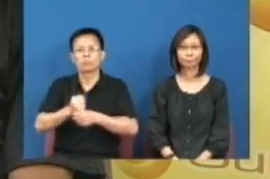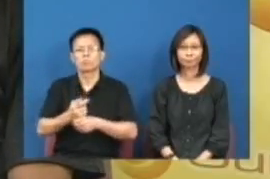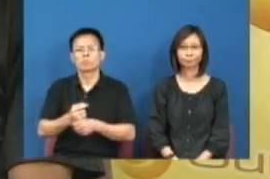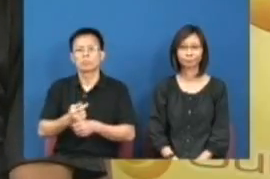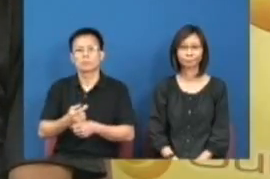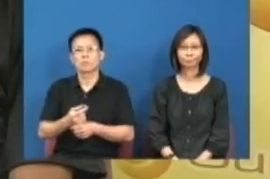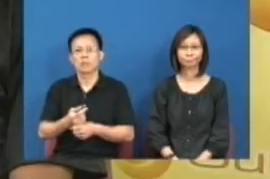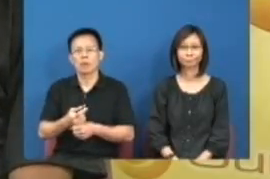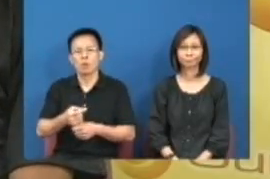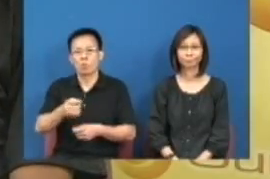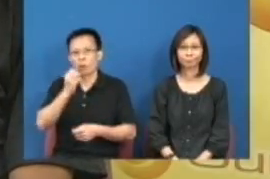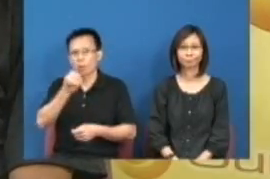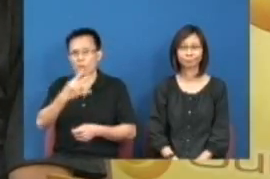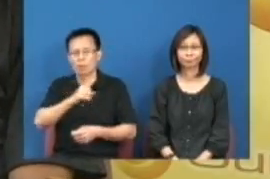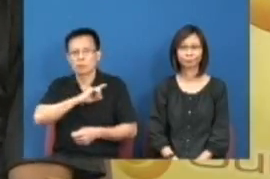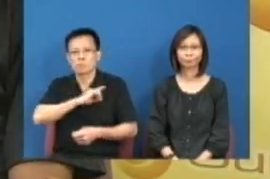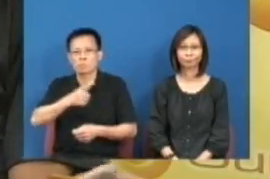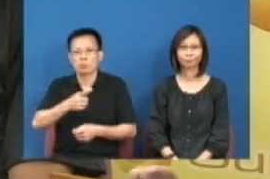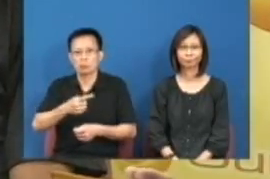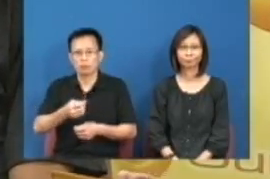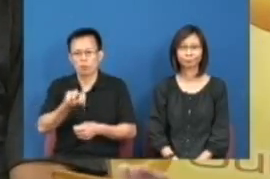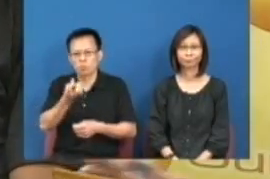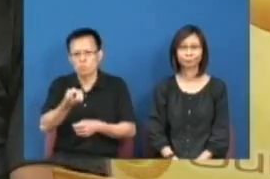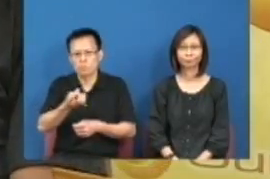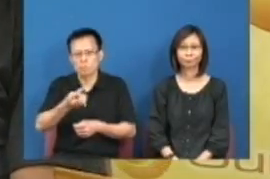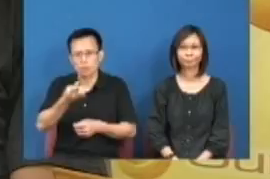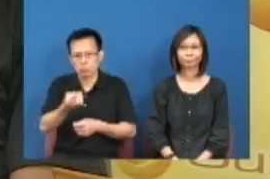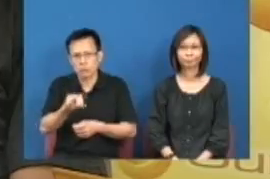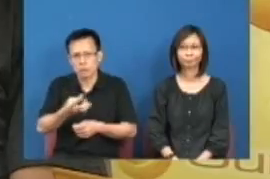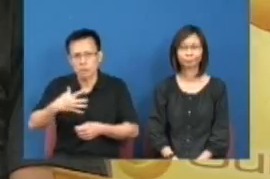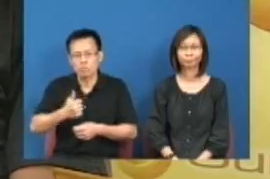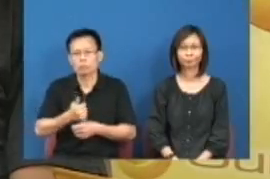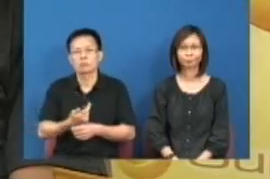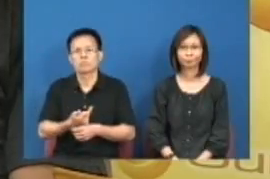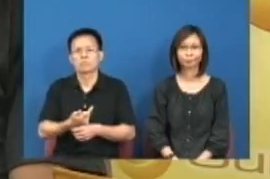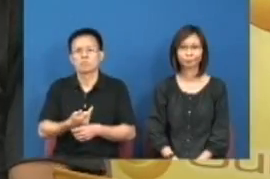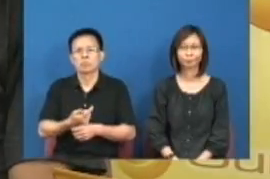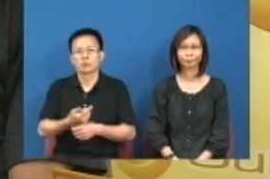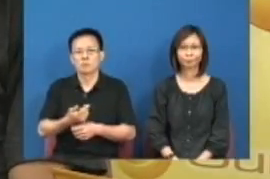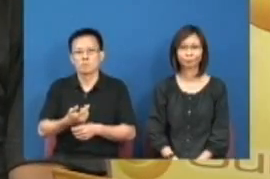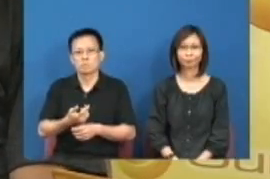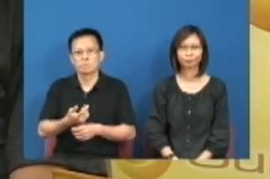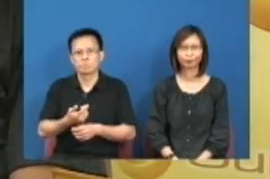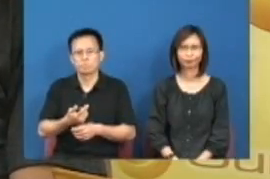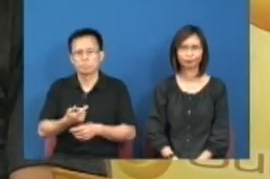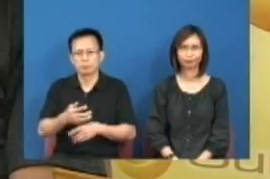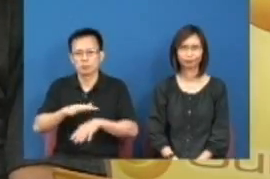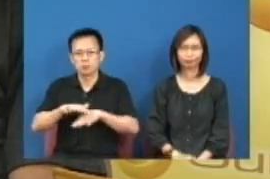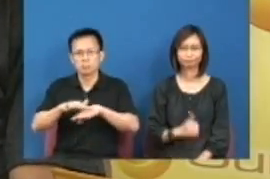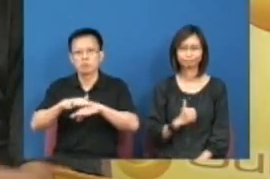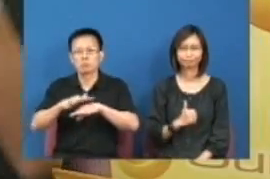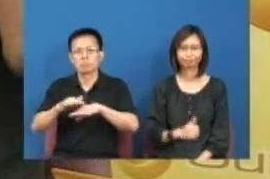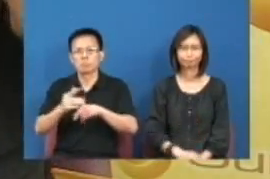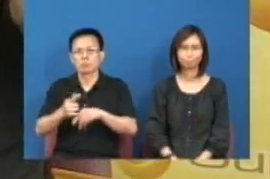員，係嘛？咁當然他都是即係唔入流的人啦，可以講即係陪陪親親的人啦，係咪？